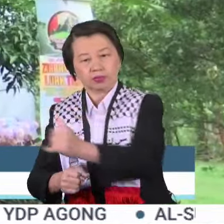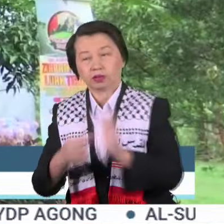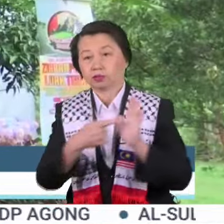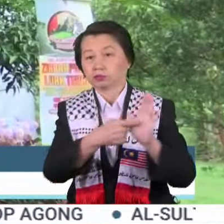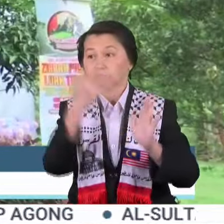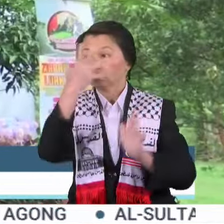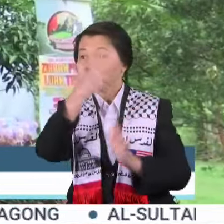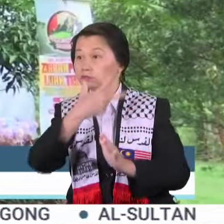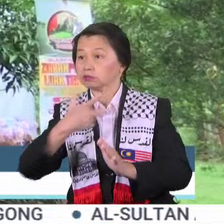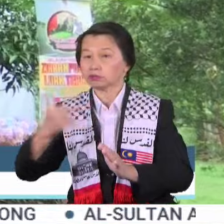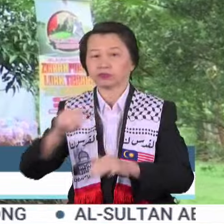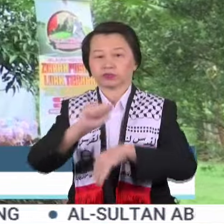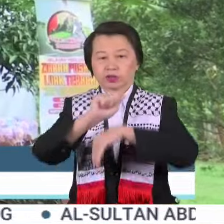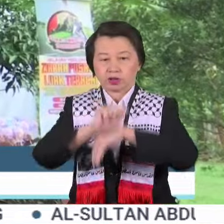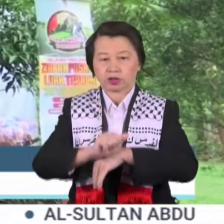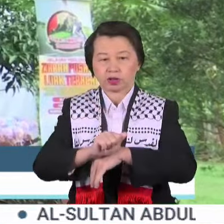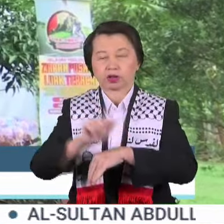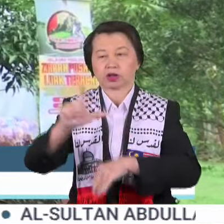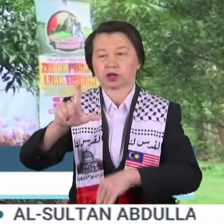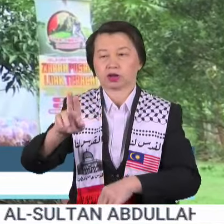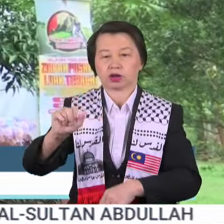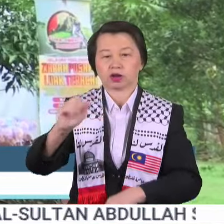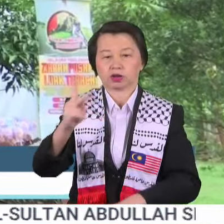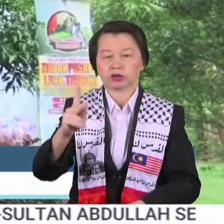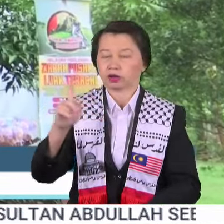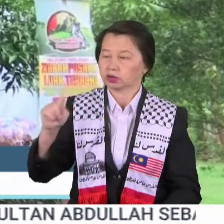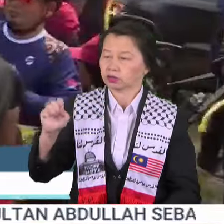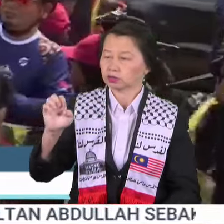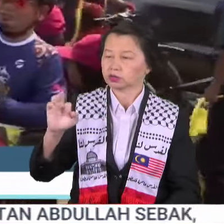keindahan dan keunikan adat dalam luar